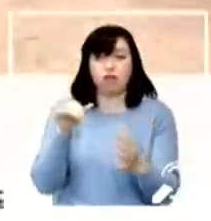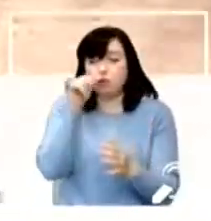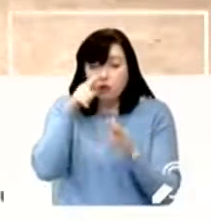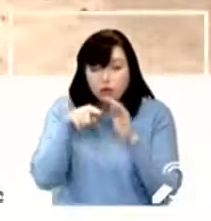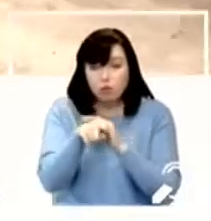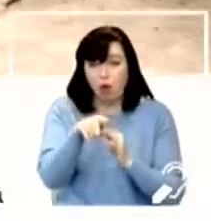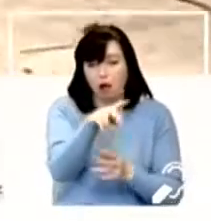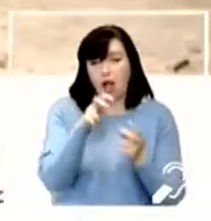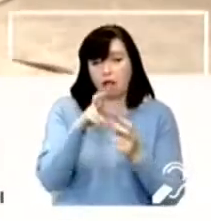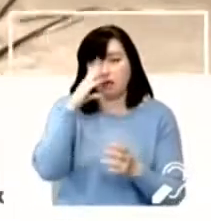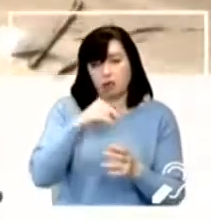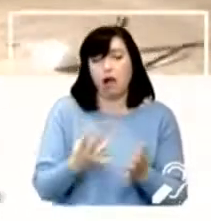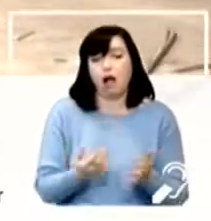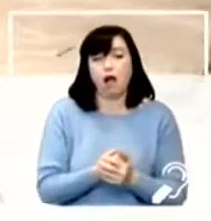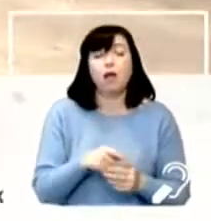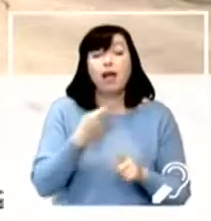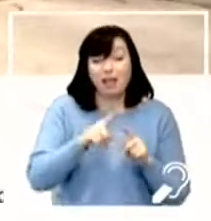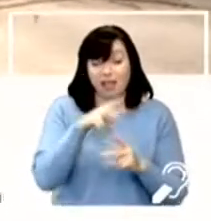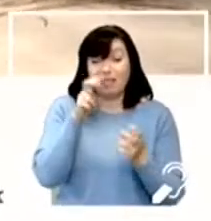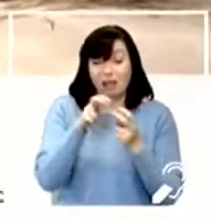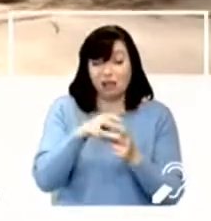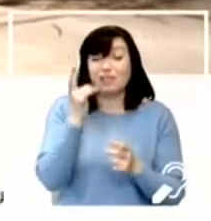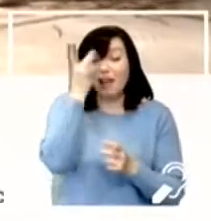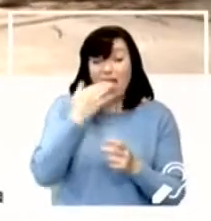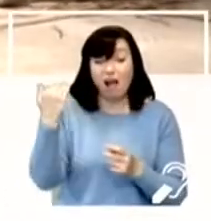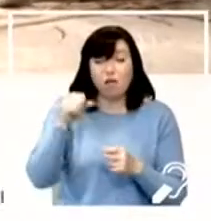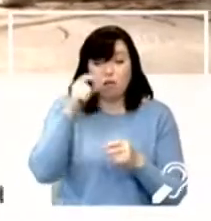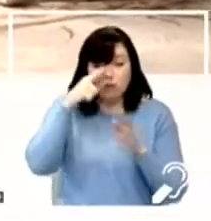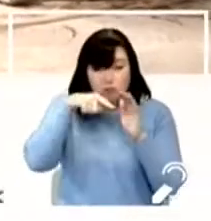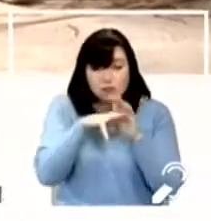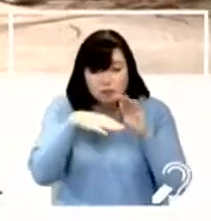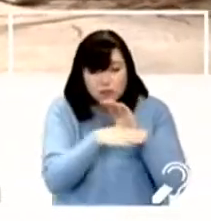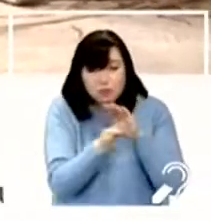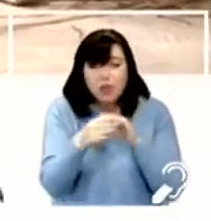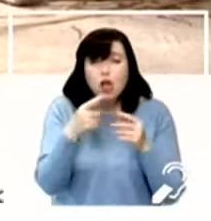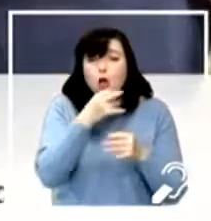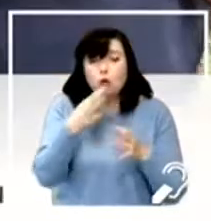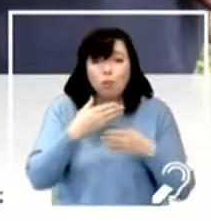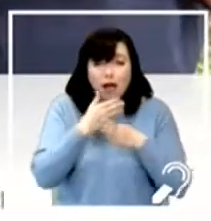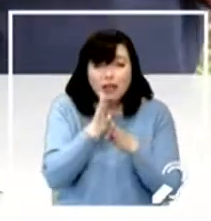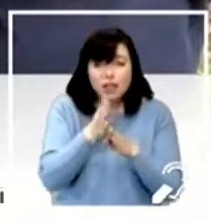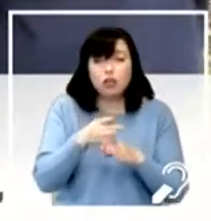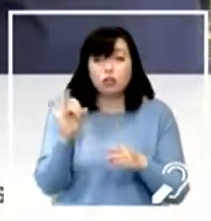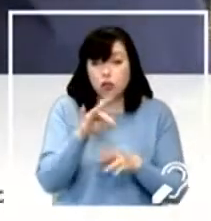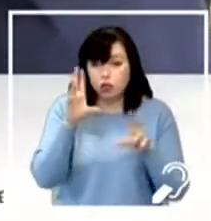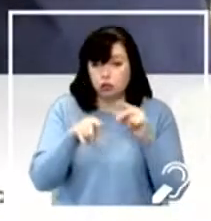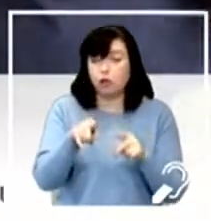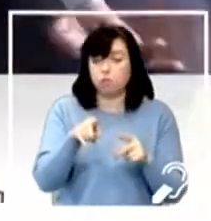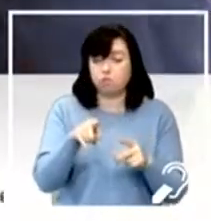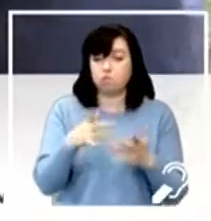foarte dificile. Șobolanul uriaș african se poate strecura însă prin orice crăpătură și asta îl face deja un